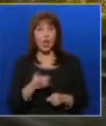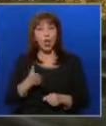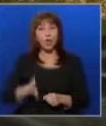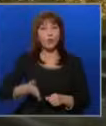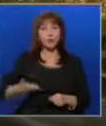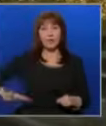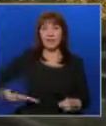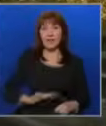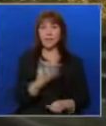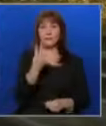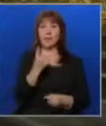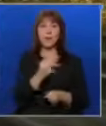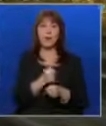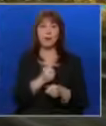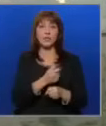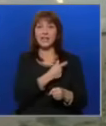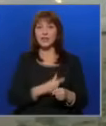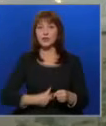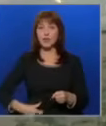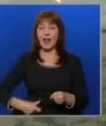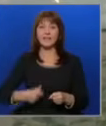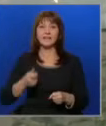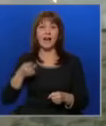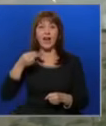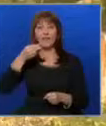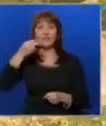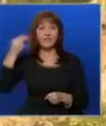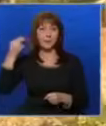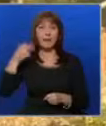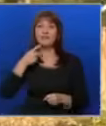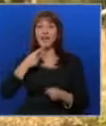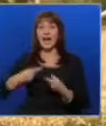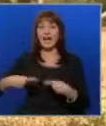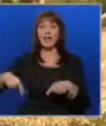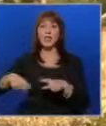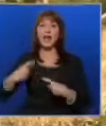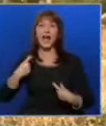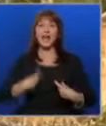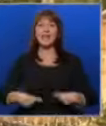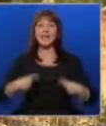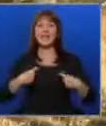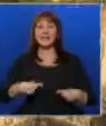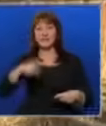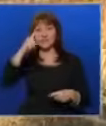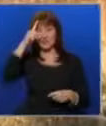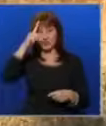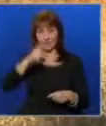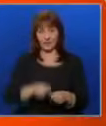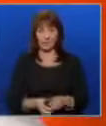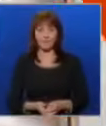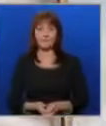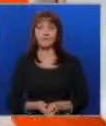Локомотив прегази двама работници на националната компания Железопътна инфраструктура в района на Илиянци в София.